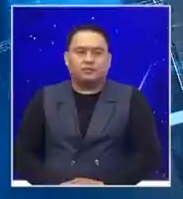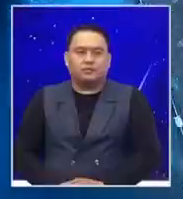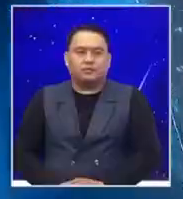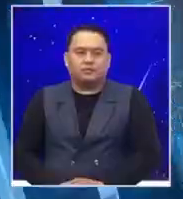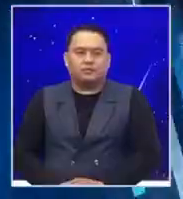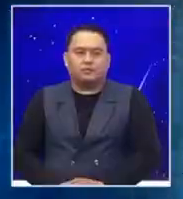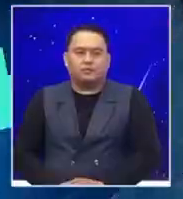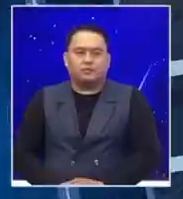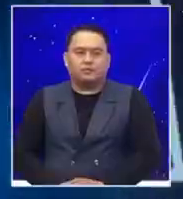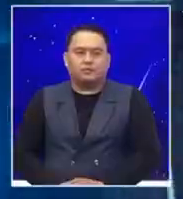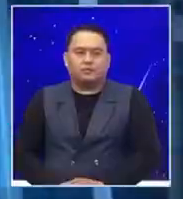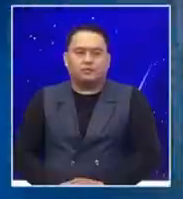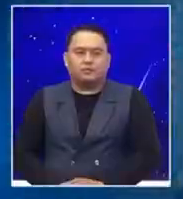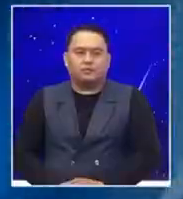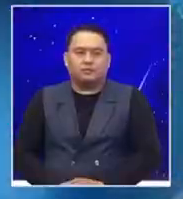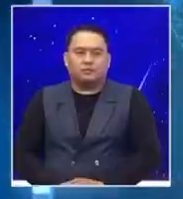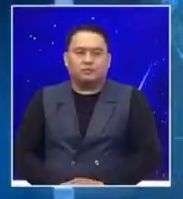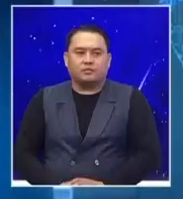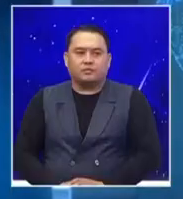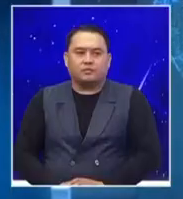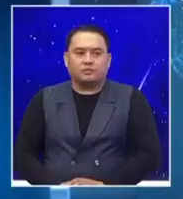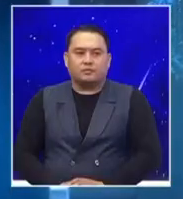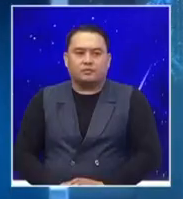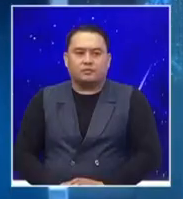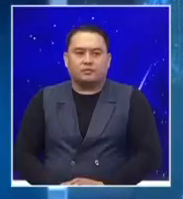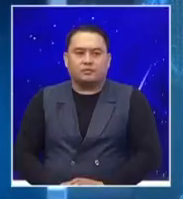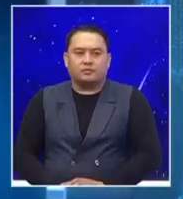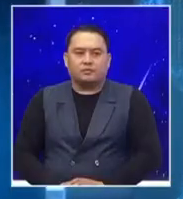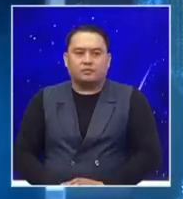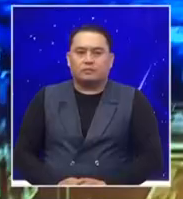Камшат Мухамеджан, Абзал Нүсіп, Жетсу арнасы, Талдықорған.